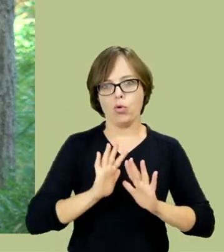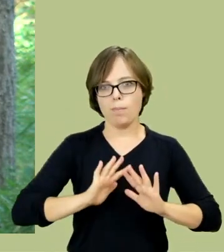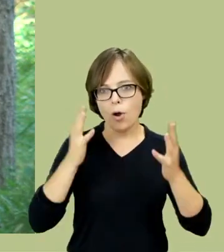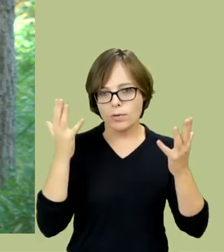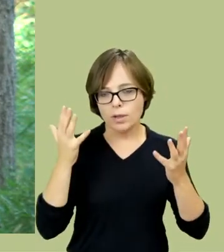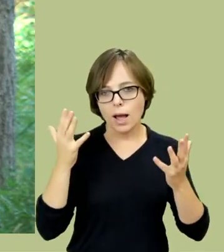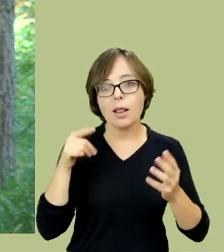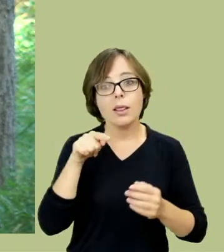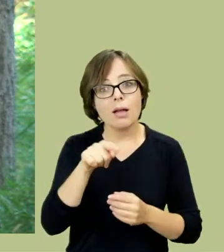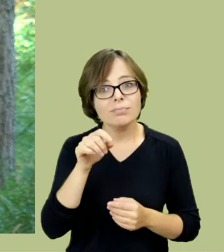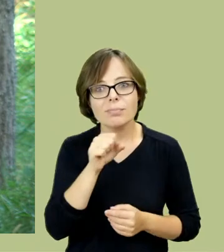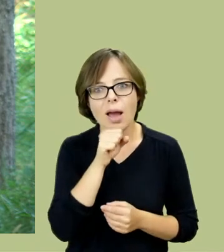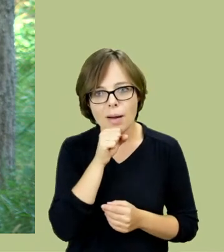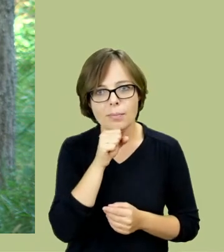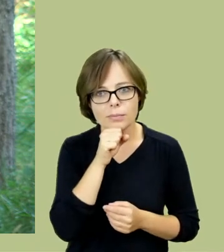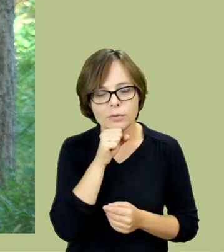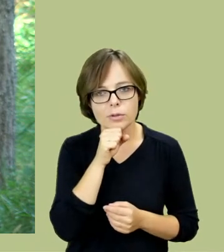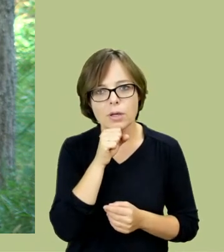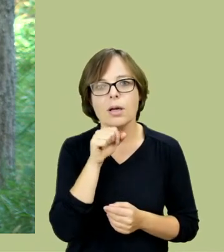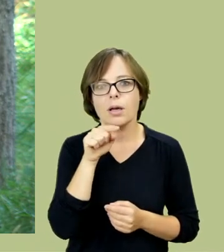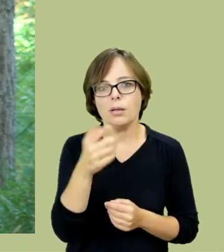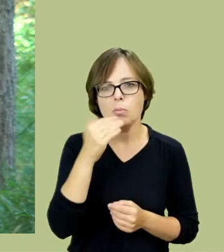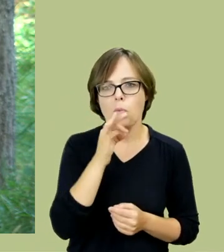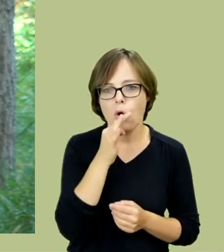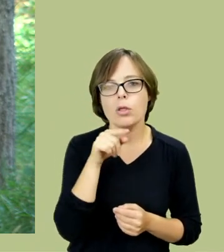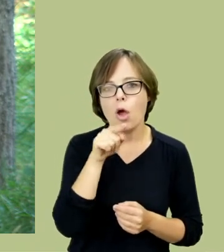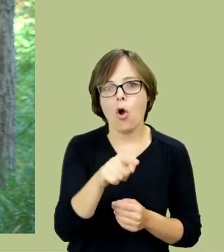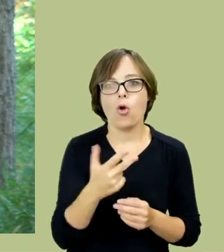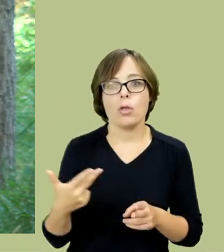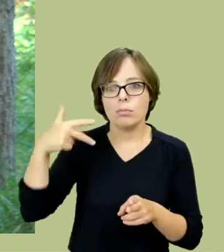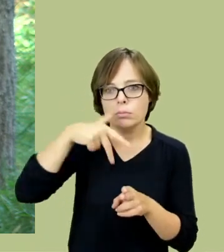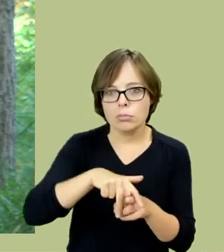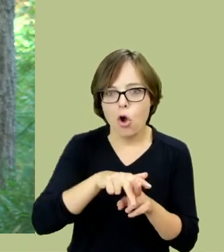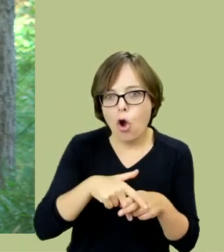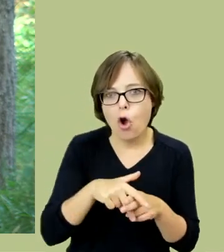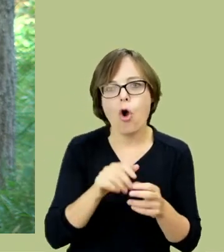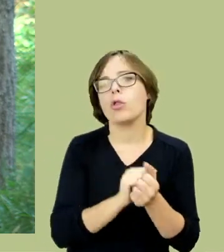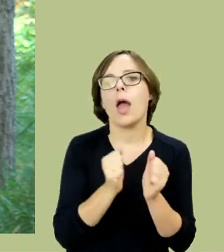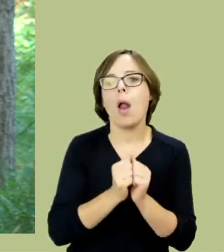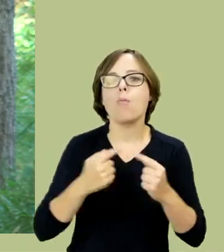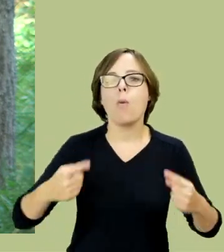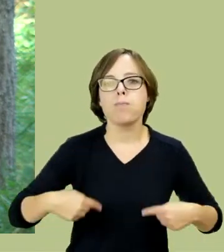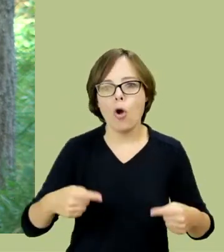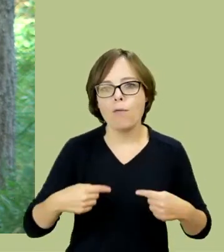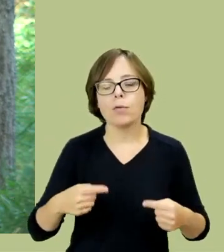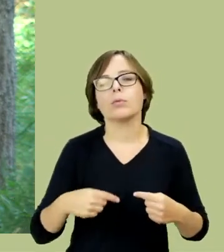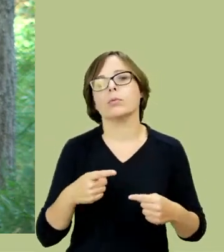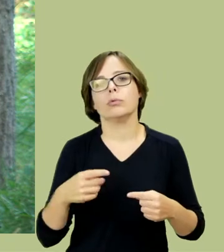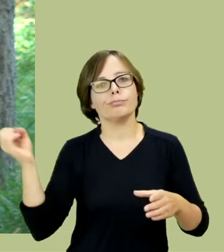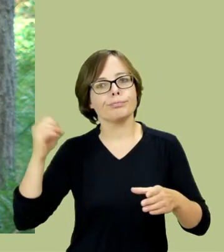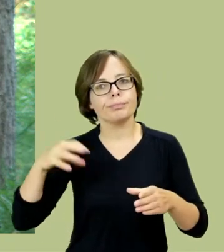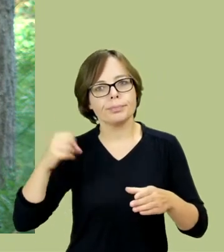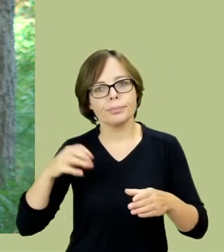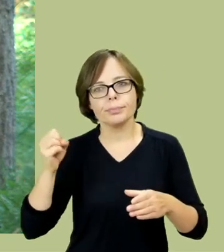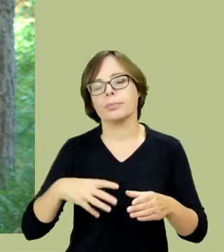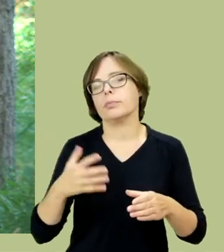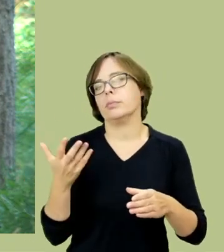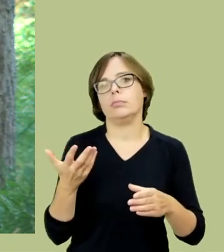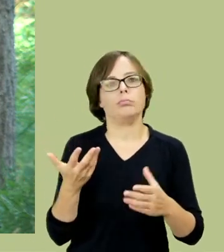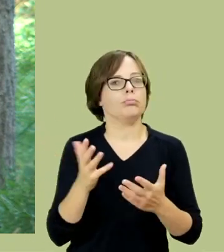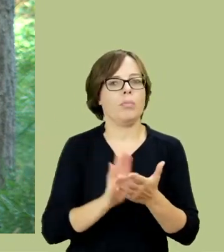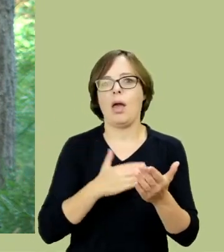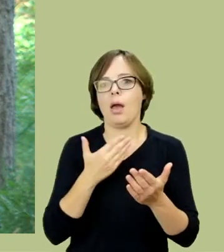ona wsiadała na koń albo też brała powóz i dowoziła partyzantom na